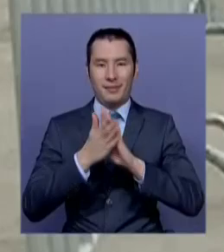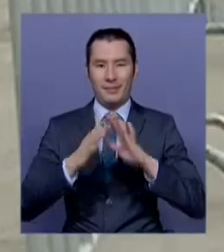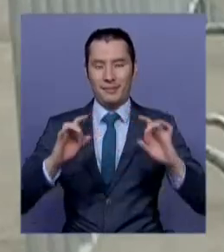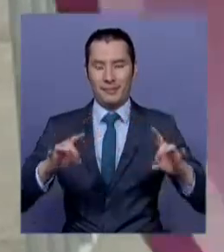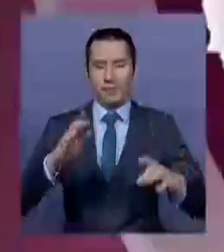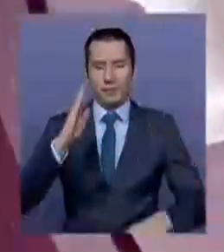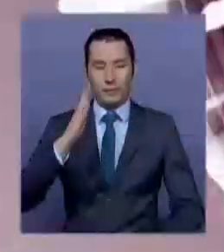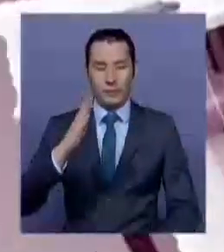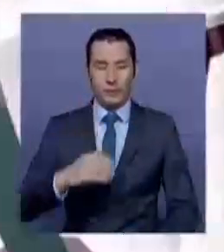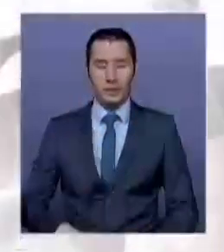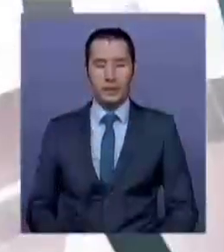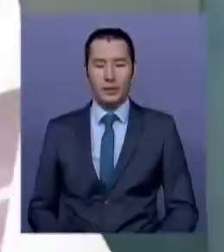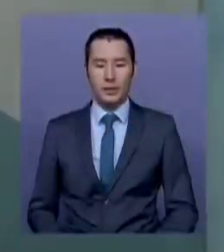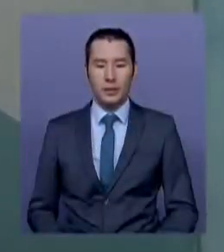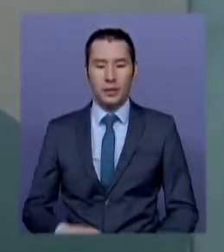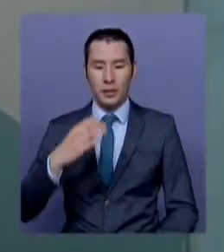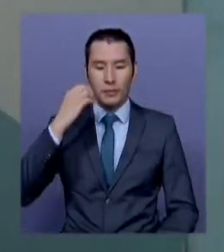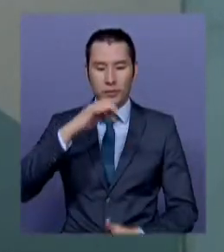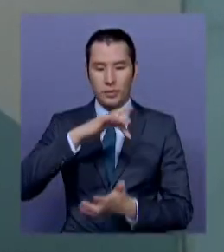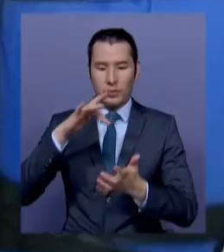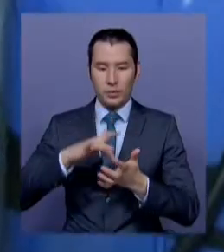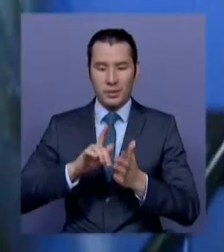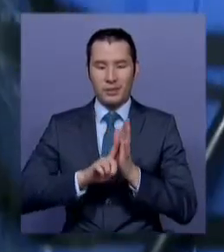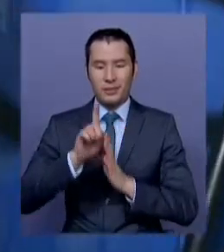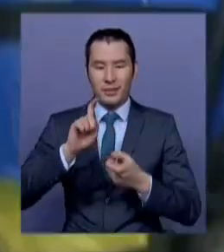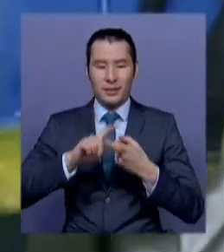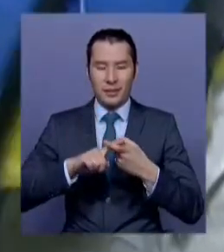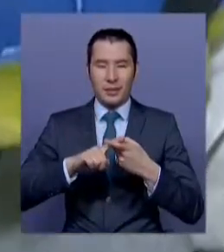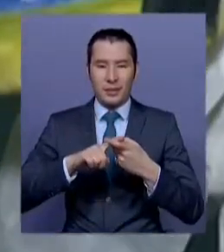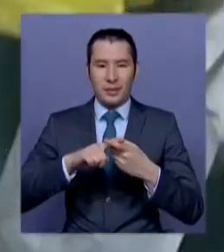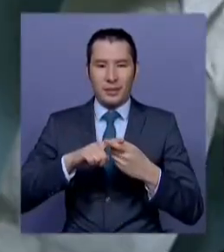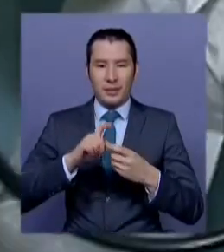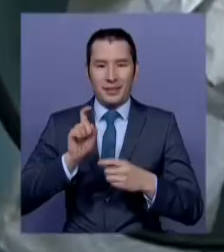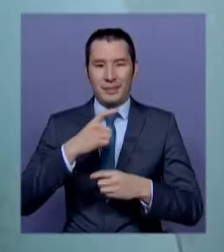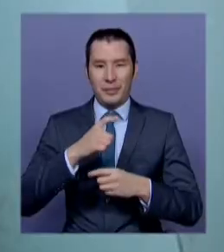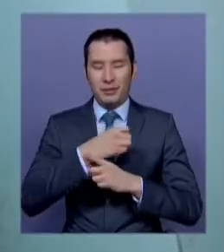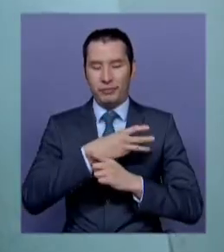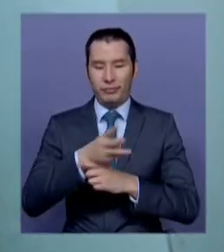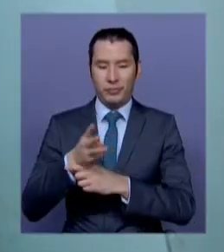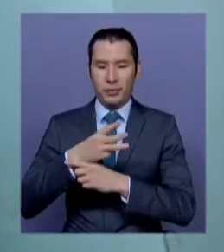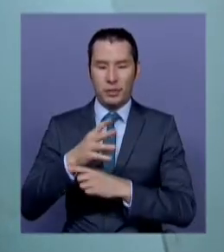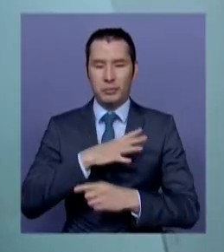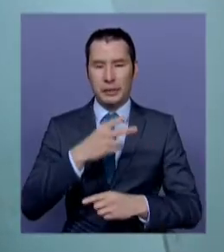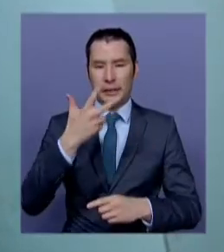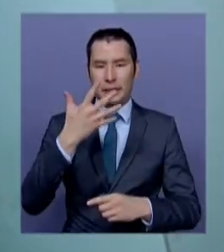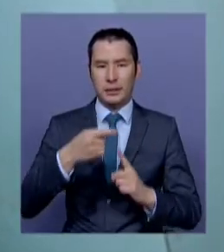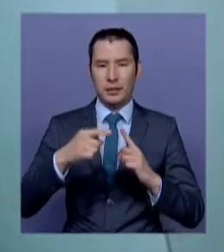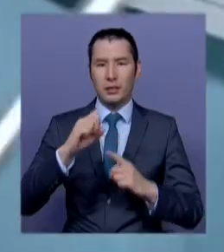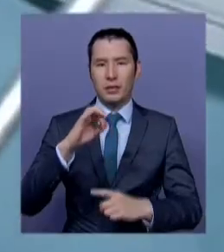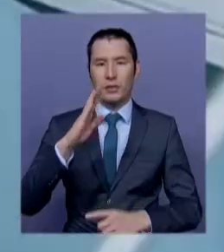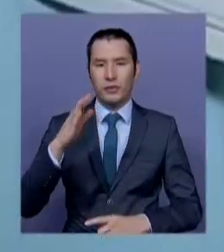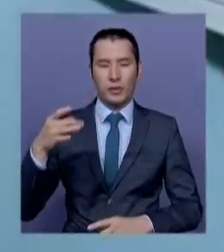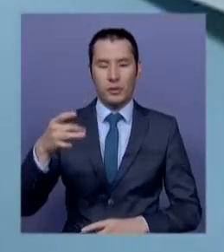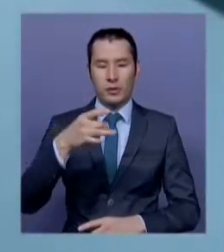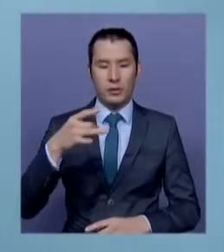тарқатамын. Алматыда дезинфекция жұмыстарының 16-шы кезең аяқталды. Үш күнге созылған Әуезов ауданындағы